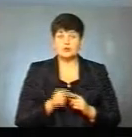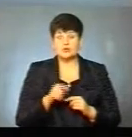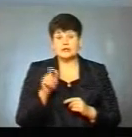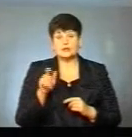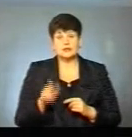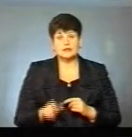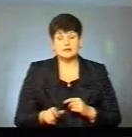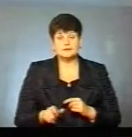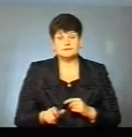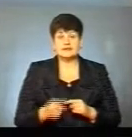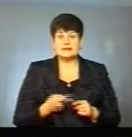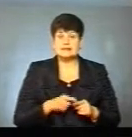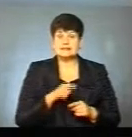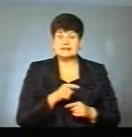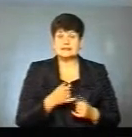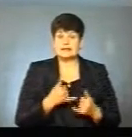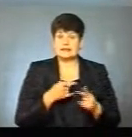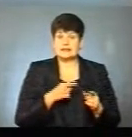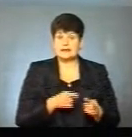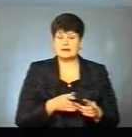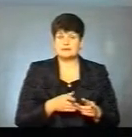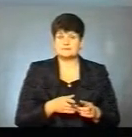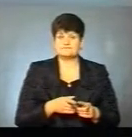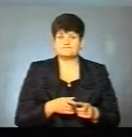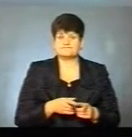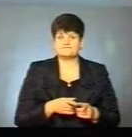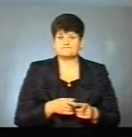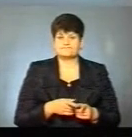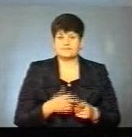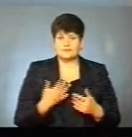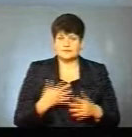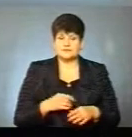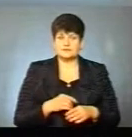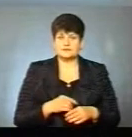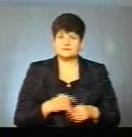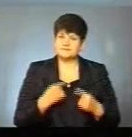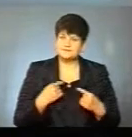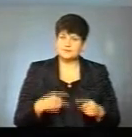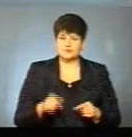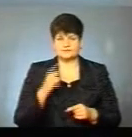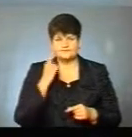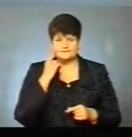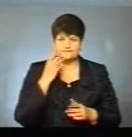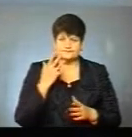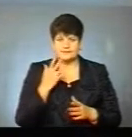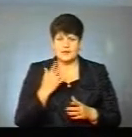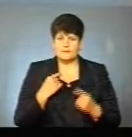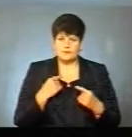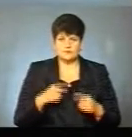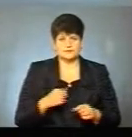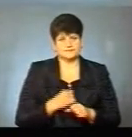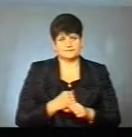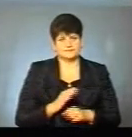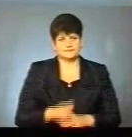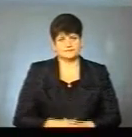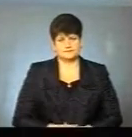людина, це для неї, як, скажімо так, як лакмусовий папір. Вона зовсім по-інакшому буде діяти і зовсім по-іншому буде